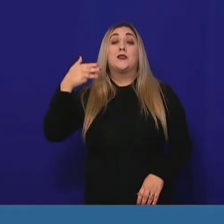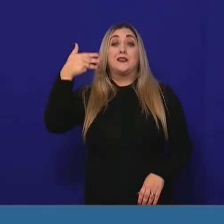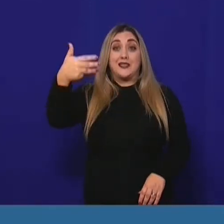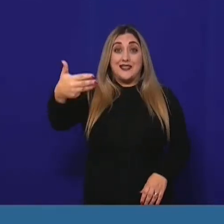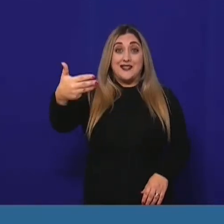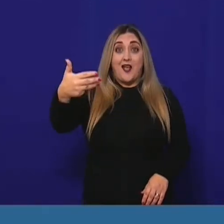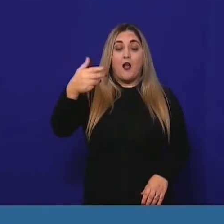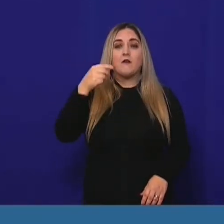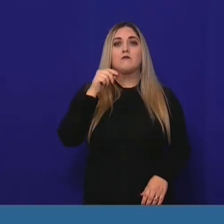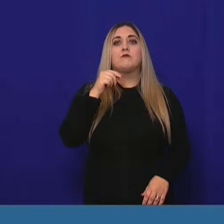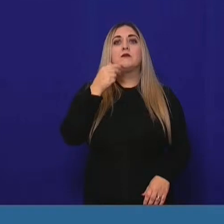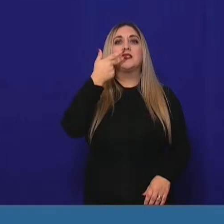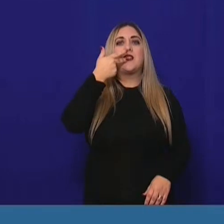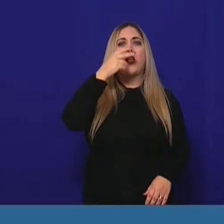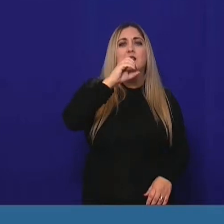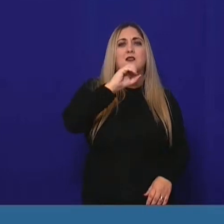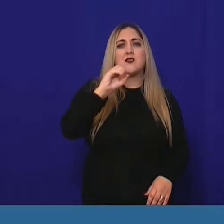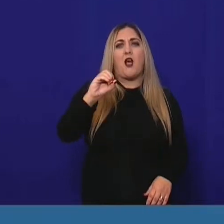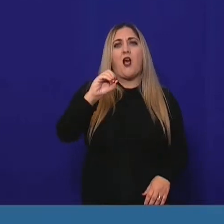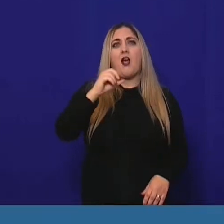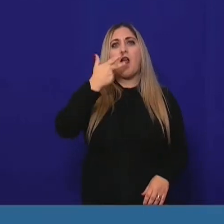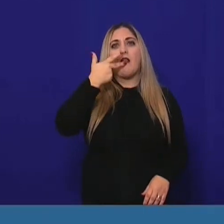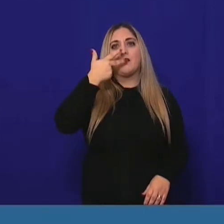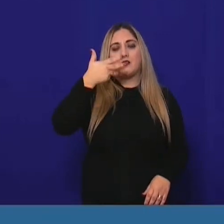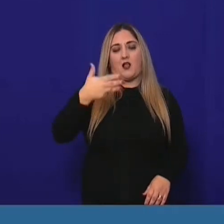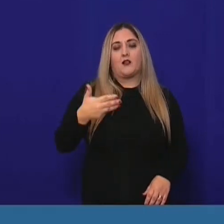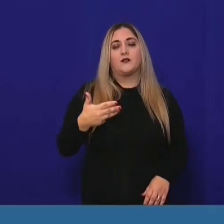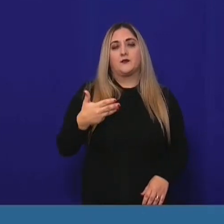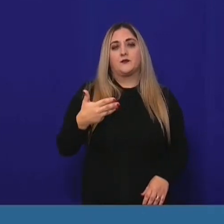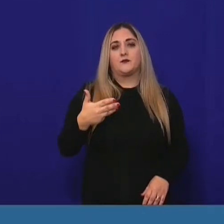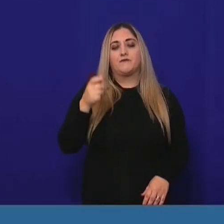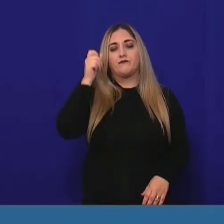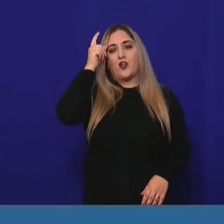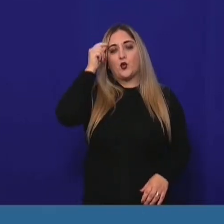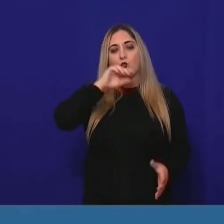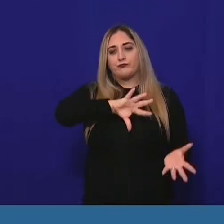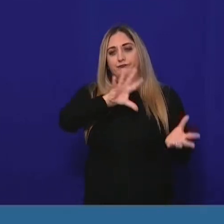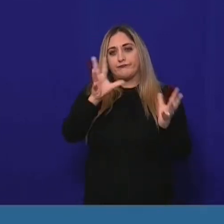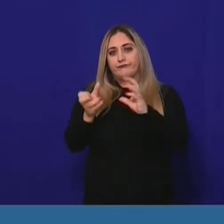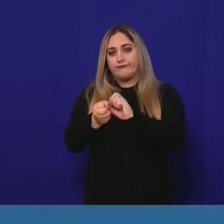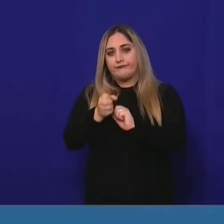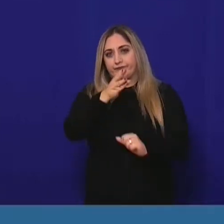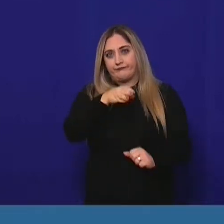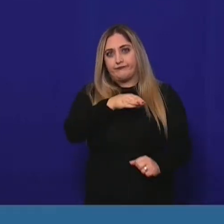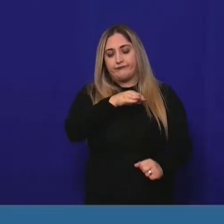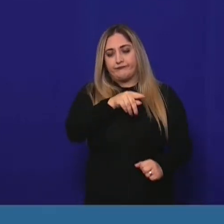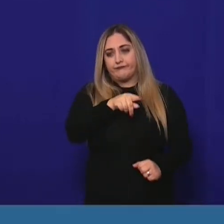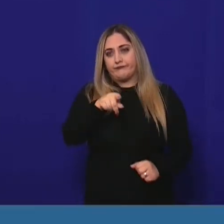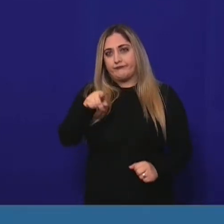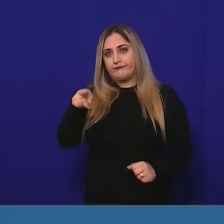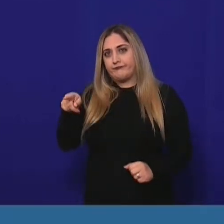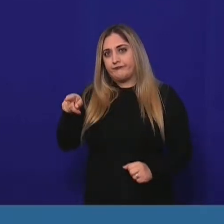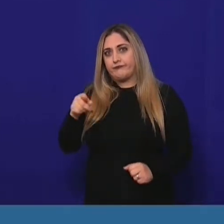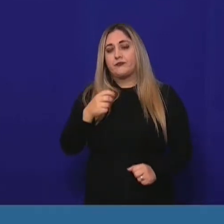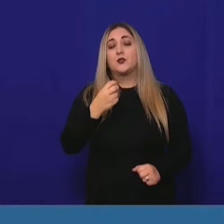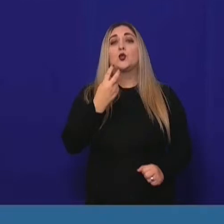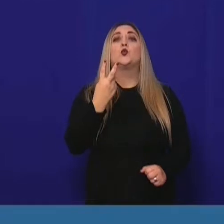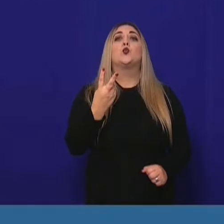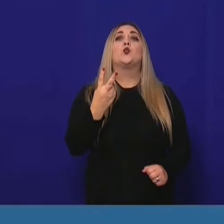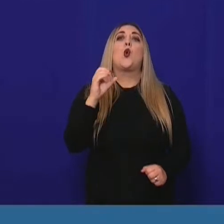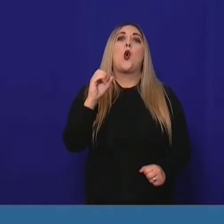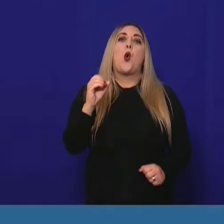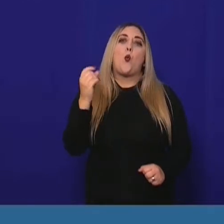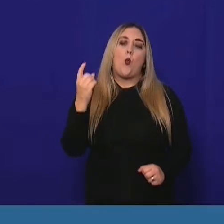bejn 80 u 89 sena. Nfakkarkom li t-total ta' każijiet ta' li mietu huwa ta'